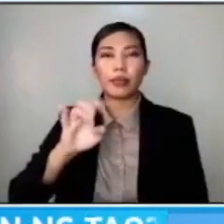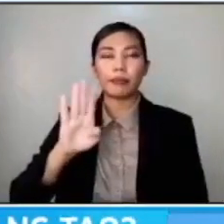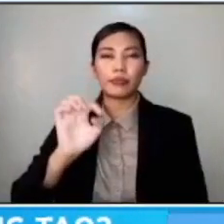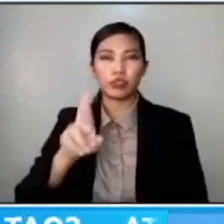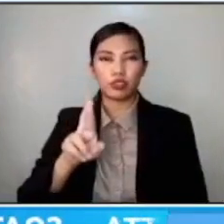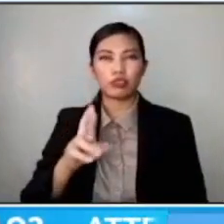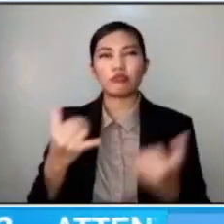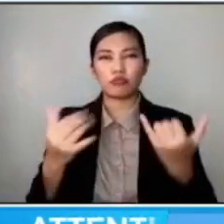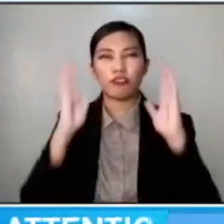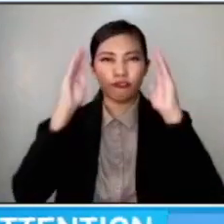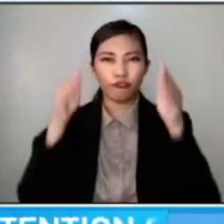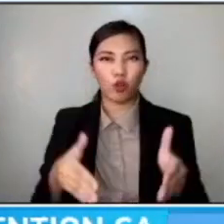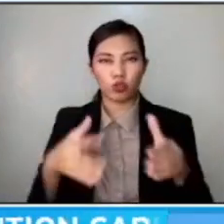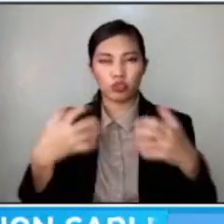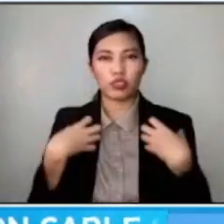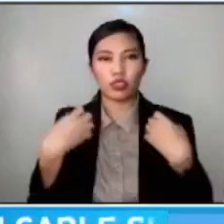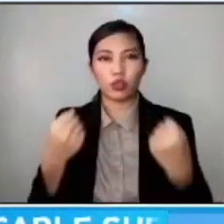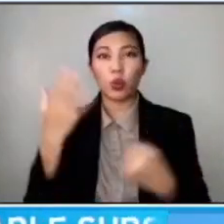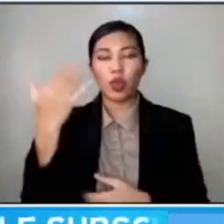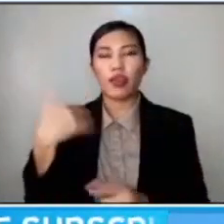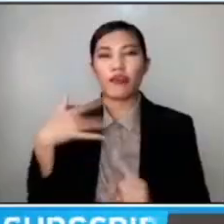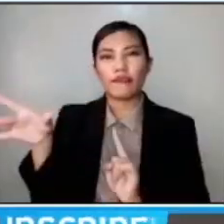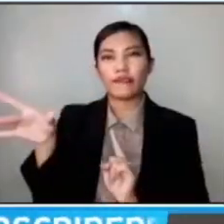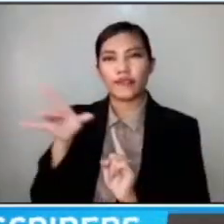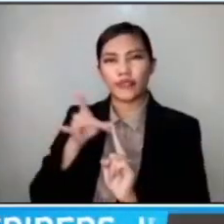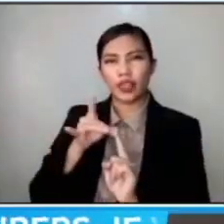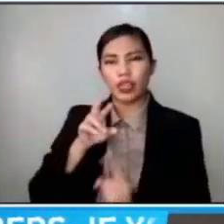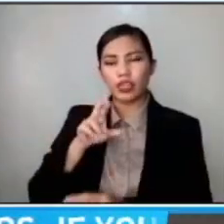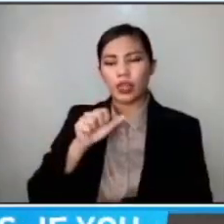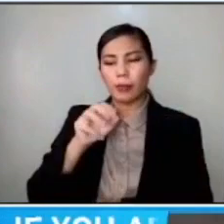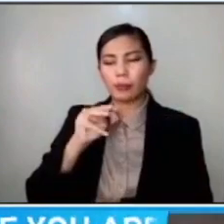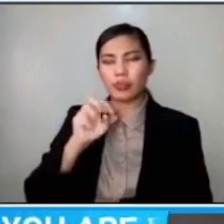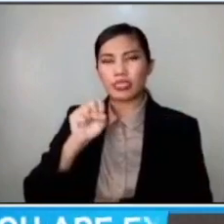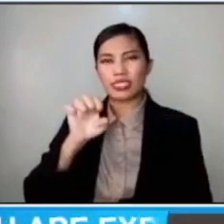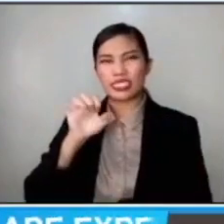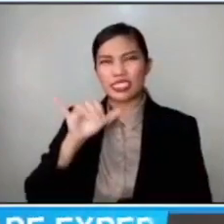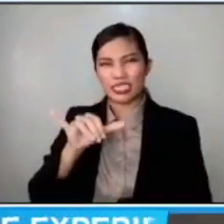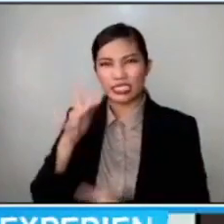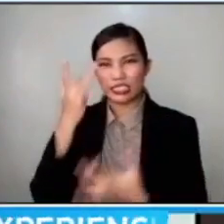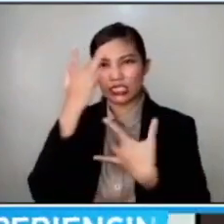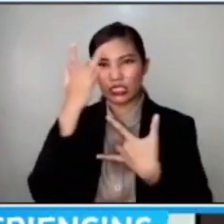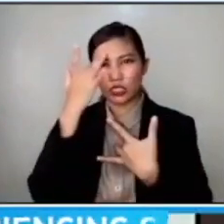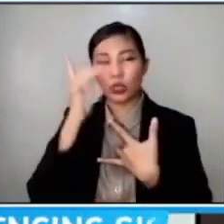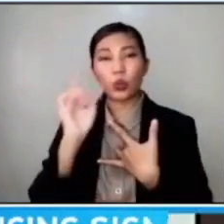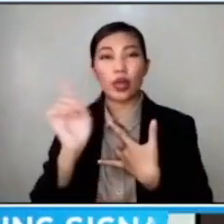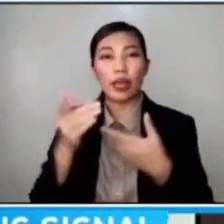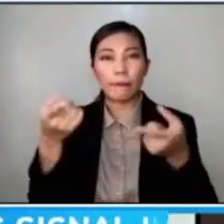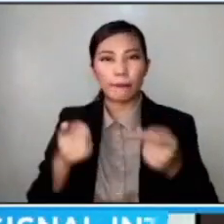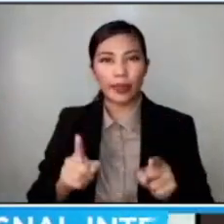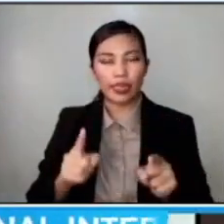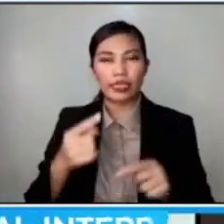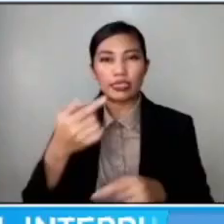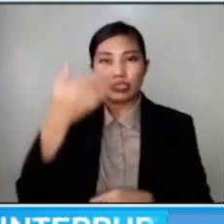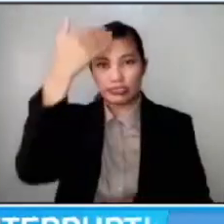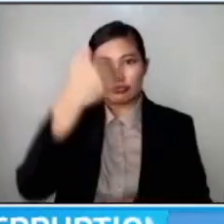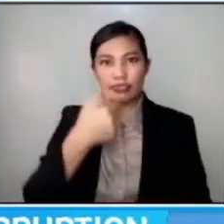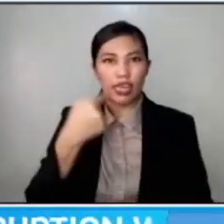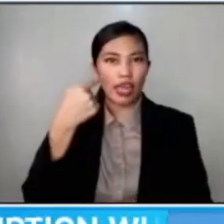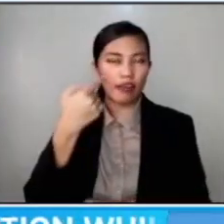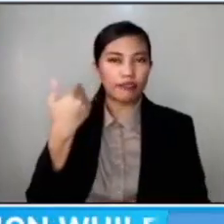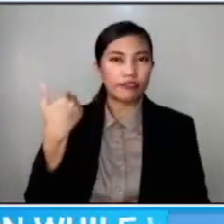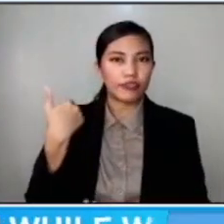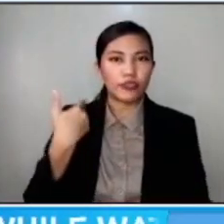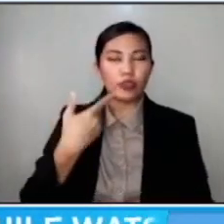siyang tamaan ng Ramsay Hunt Syndrome nitong June. Naparalisa noon ang kalahati ng kanyang mukha at nag-medication. Pag-amin